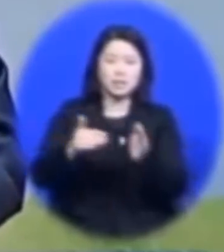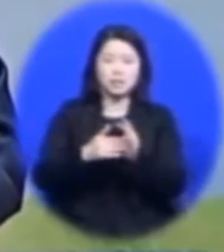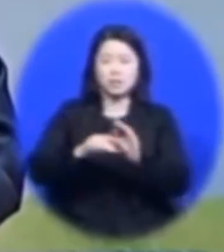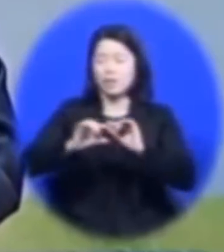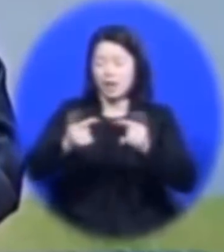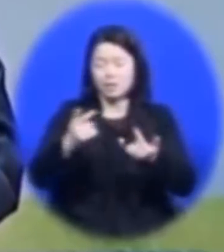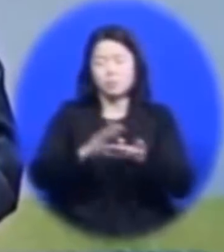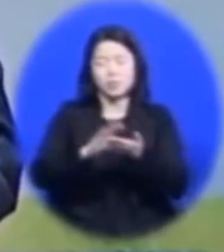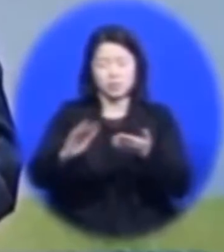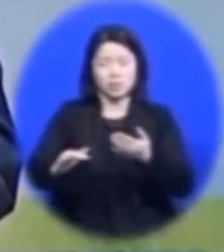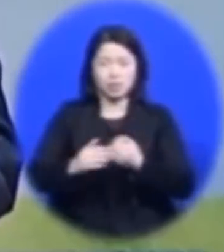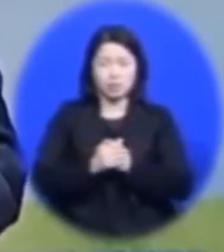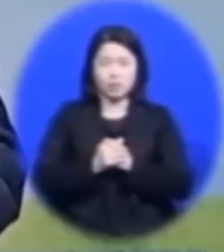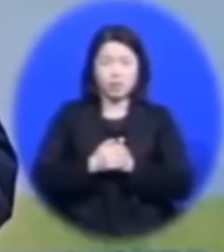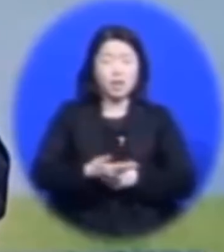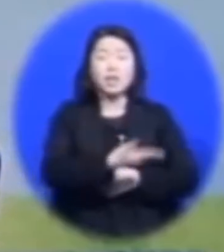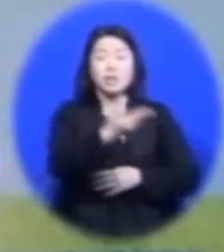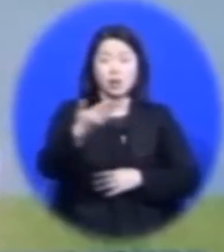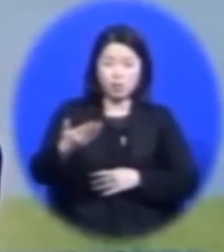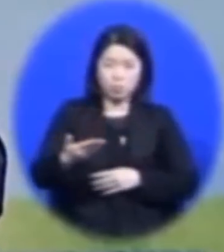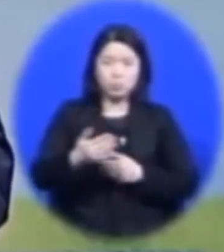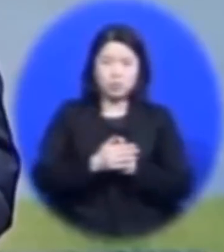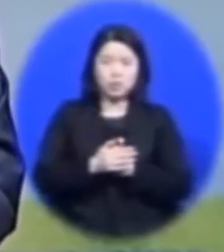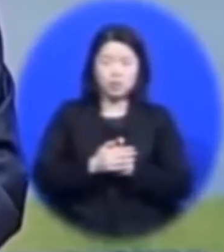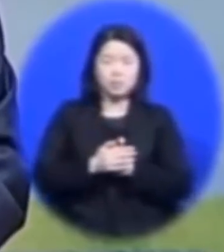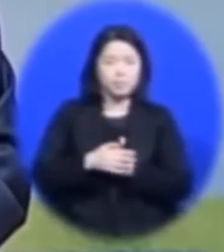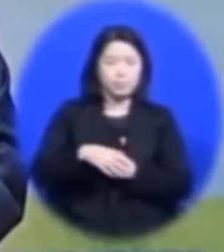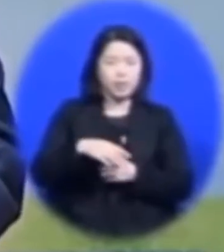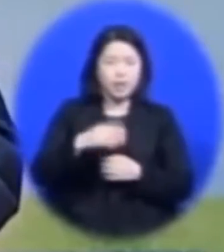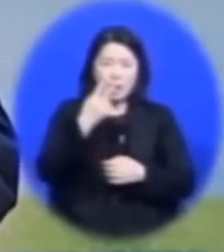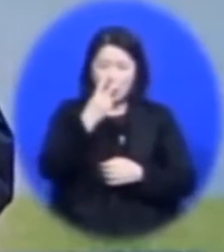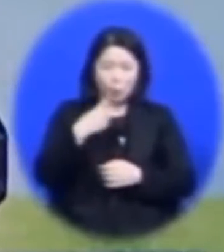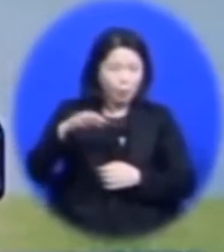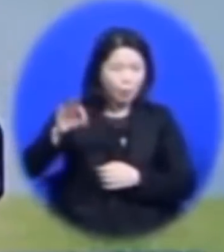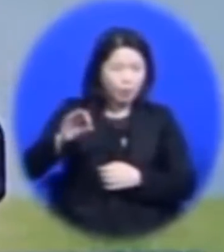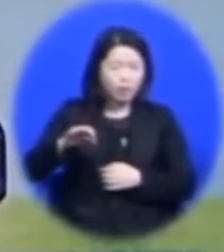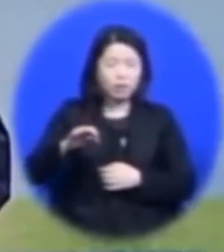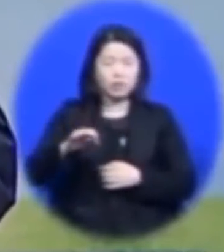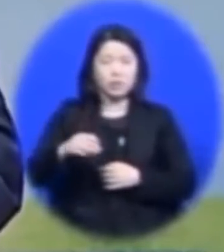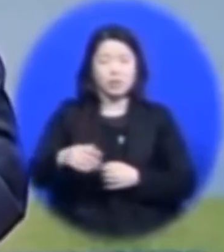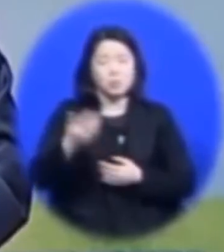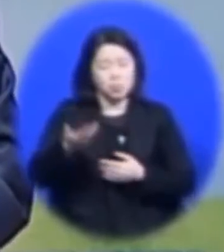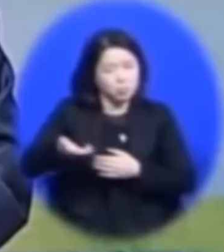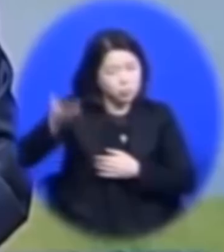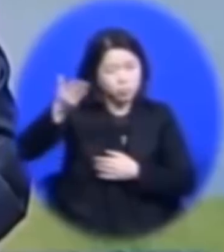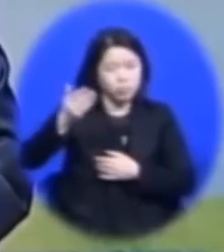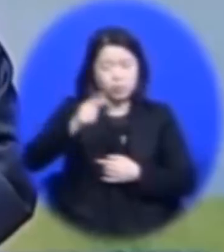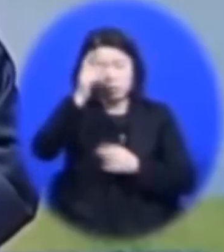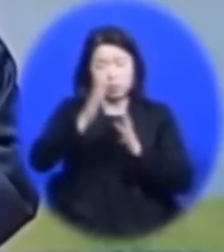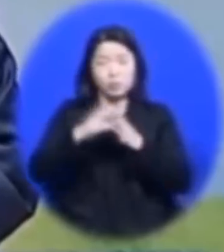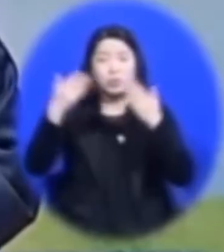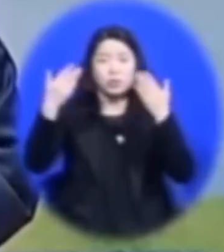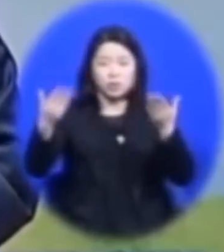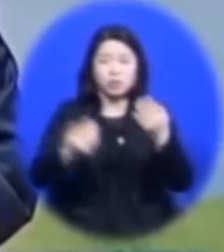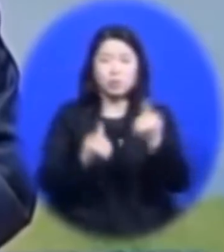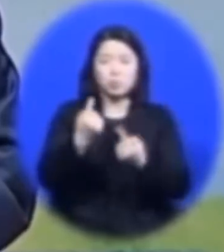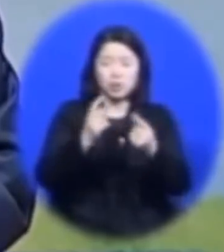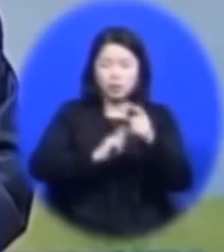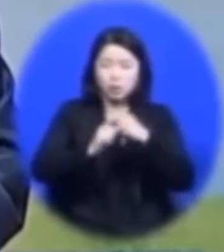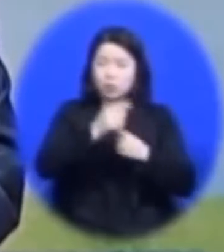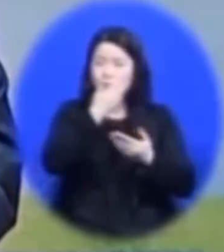것 여러분이 유치한 기도를 드리는 야 수준 높은 기도를 들어 있느냐 하는 것보다 더 중요한 것은